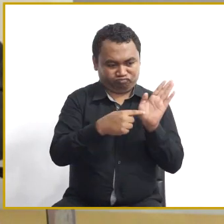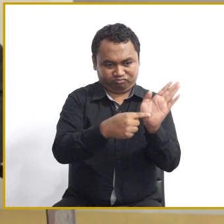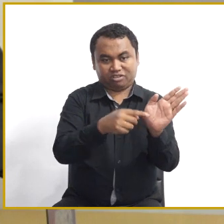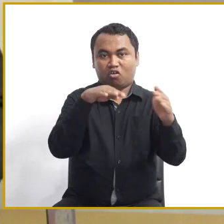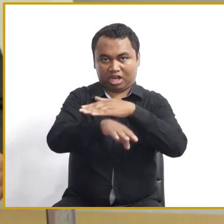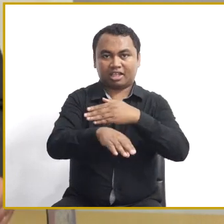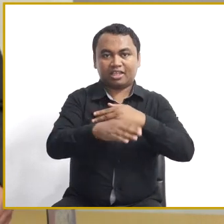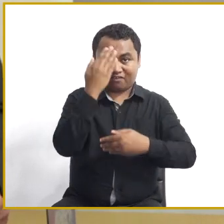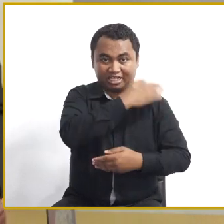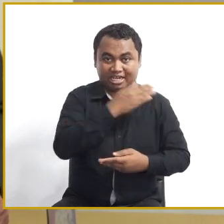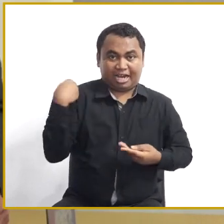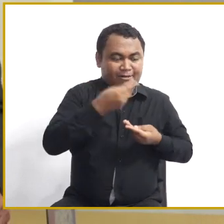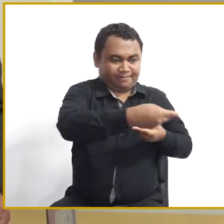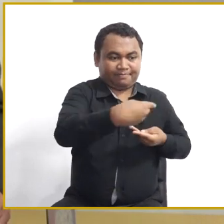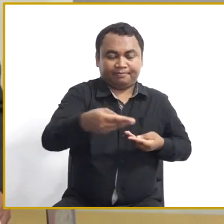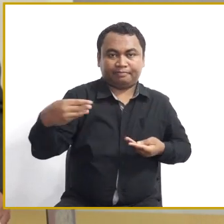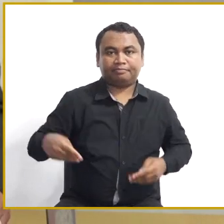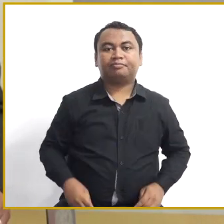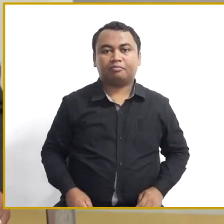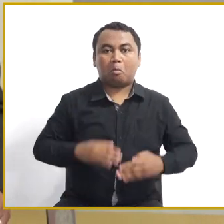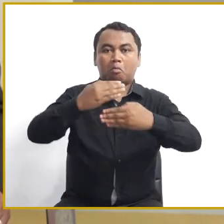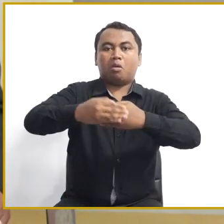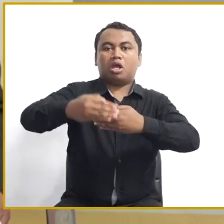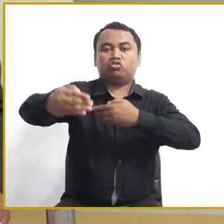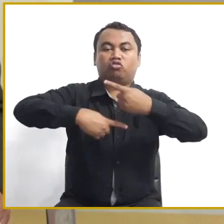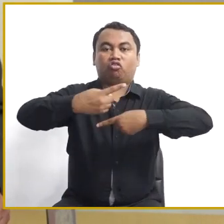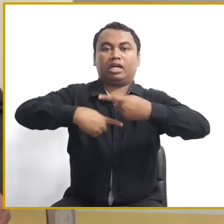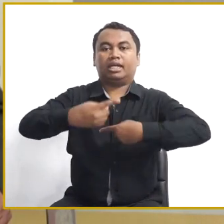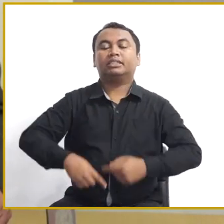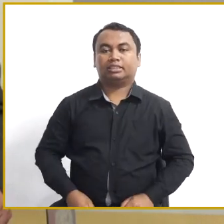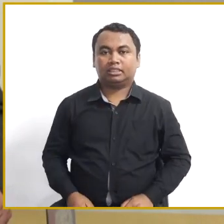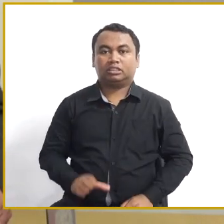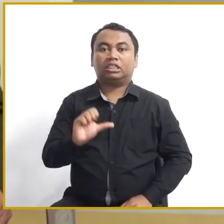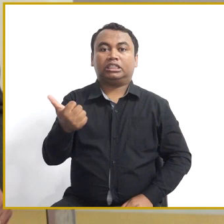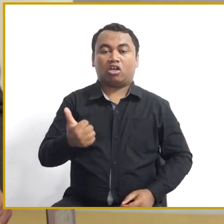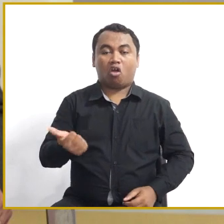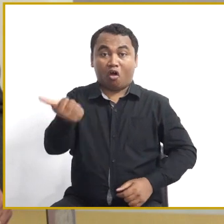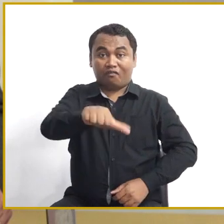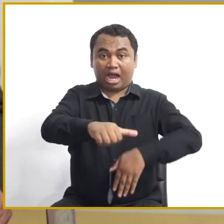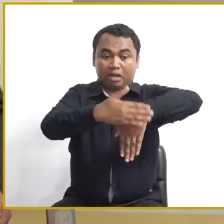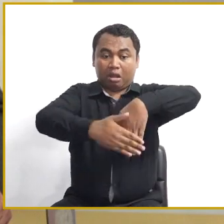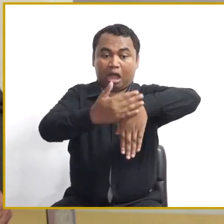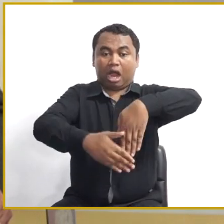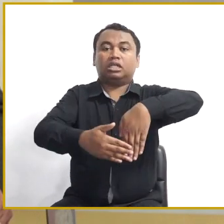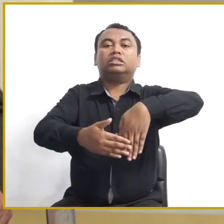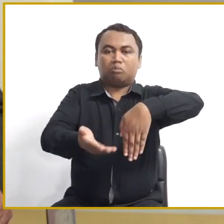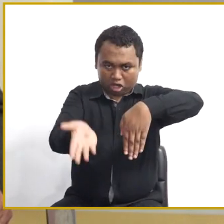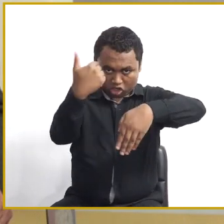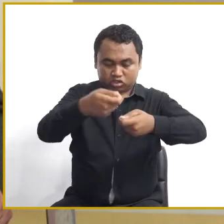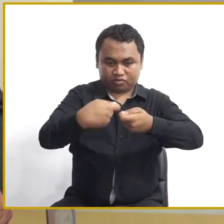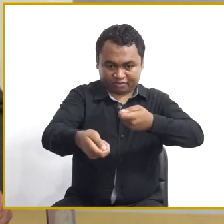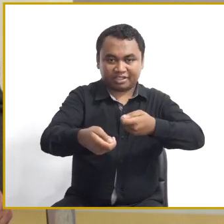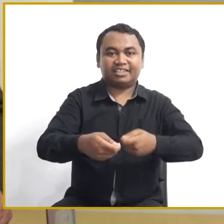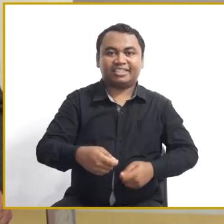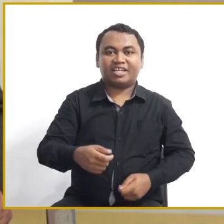hoe mampandroso ihany koa izy ny indostria, satria ny vary malagasy ihany no azo vidiana amin'ity fa tsy mivary soa.